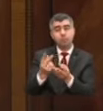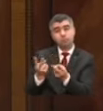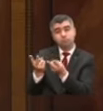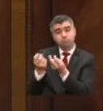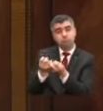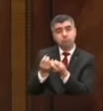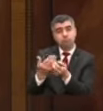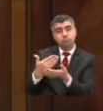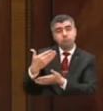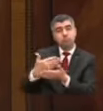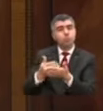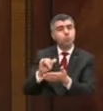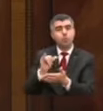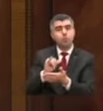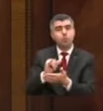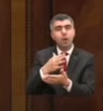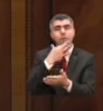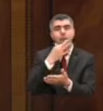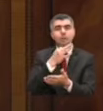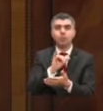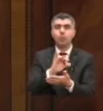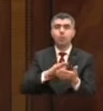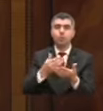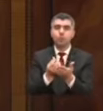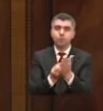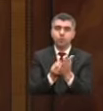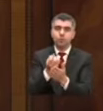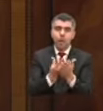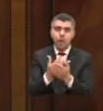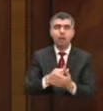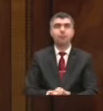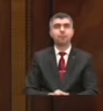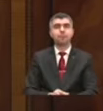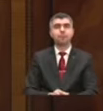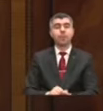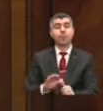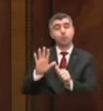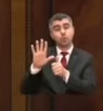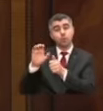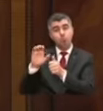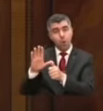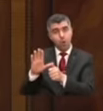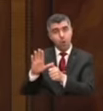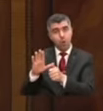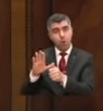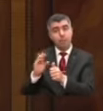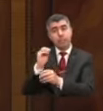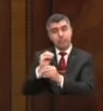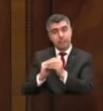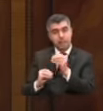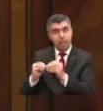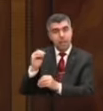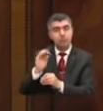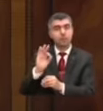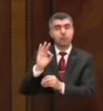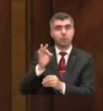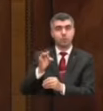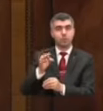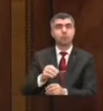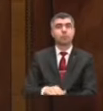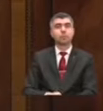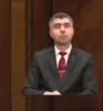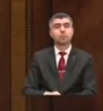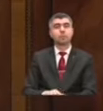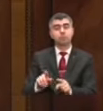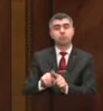جينا وقلنا شنو كاع التسهيلات اللي كيدير المكتب الوطني تسهيلات وقلنا 6 شهور ولا ما كفاش 6 شهور يمكننا نزيدو ما كاين باس هادو طبعا